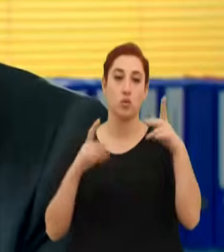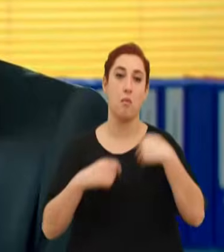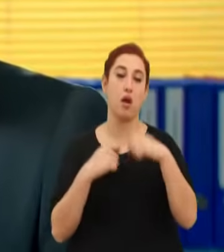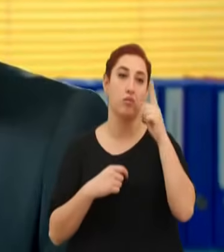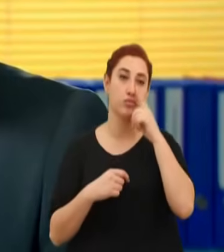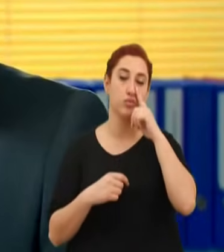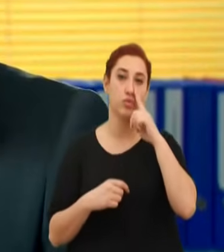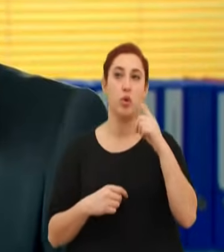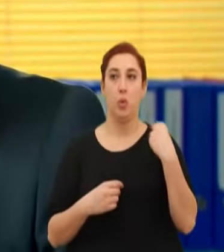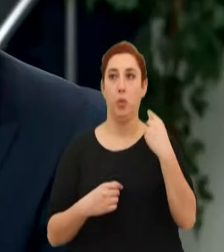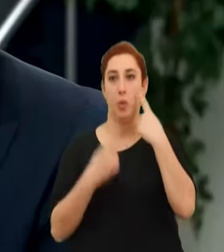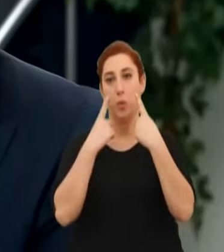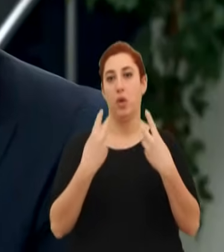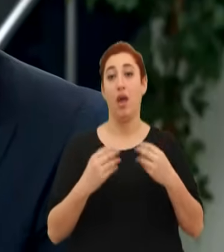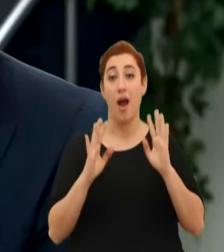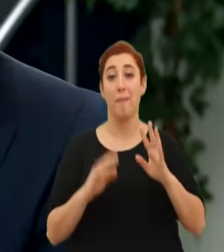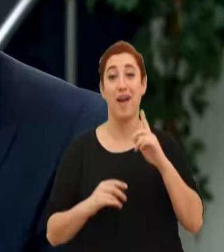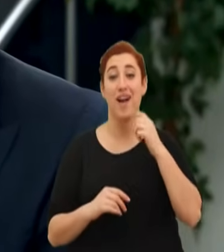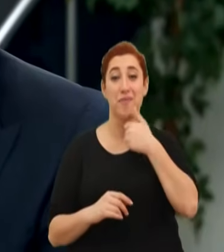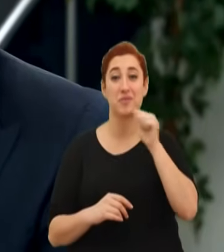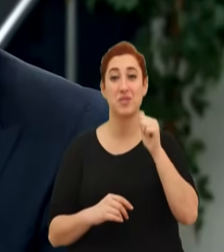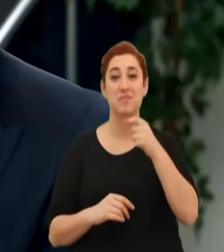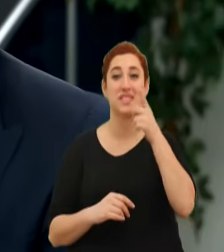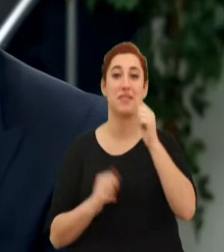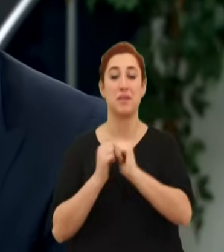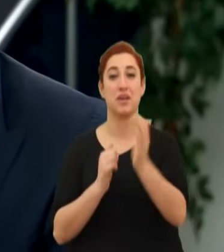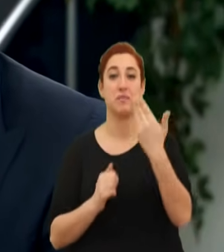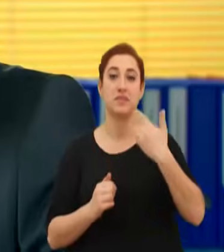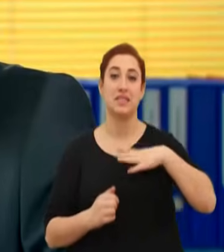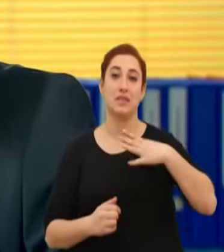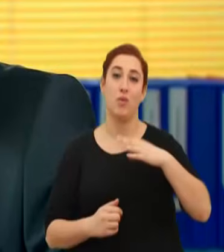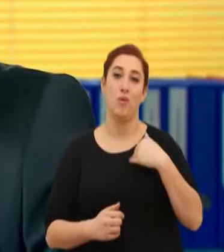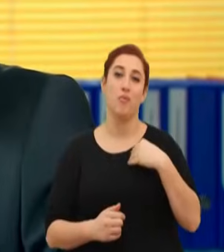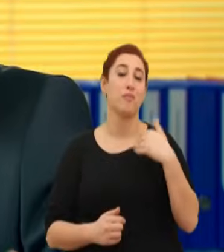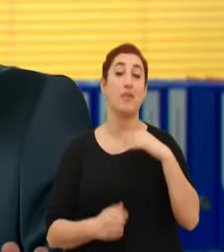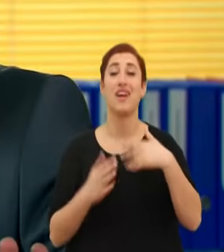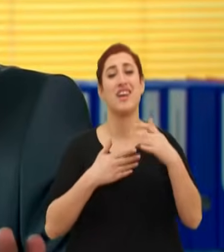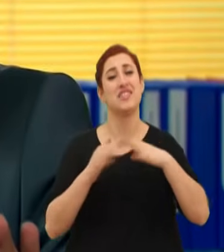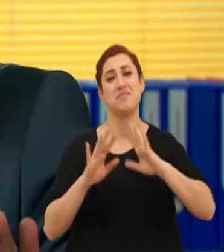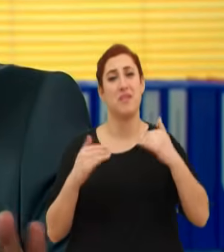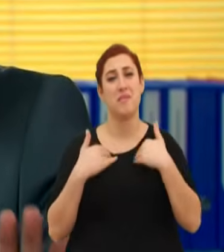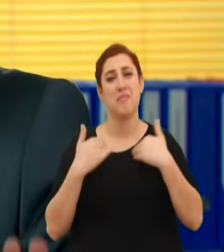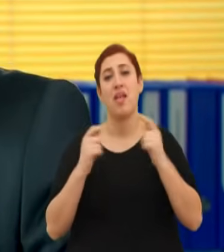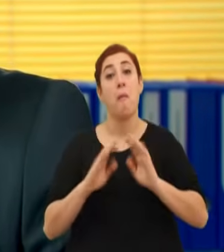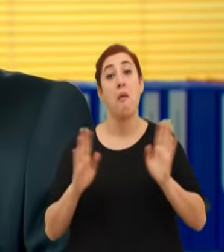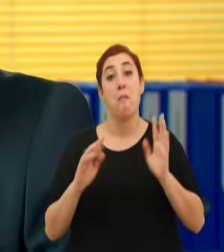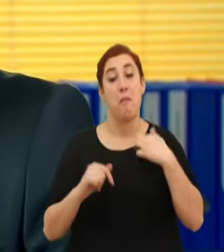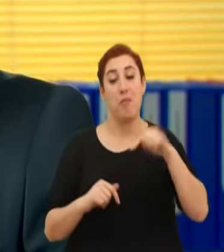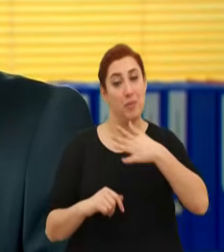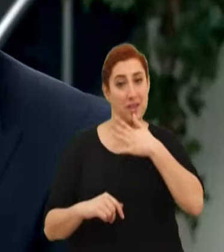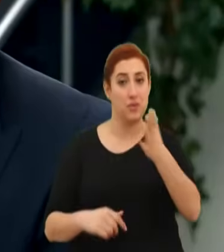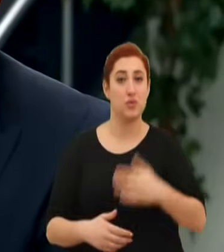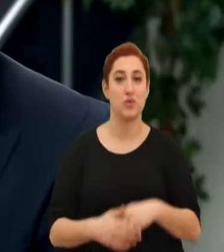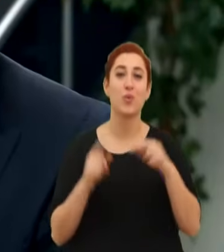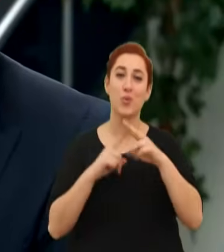müdürü etkileyici olur tabii ki. İyi. Yalnız abicim, seni de gelmeni istiyorum. Abi beni karıştırma bak, ben yapamam böyle şeyleri